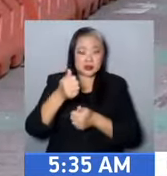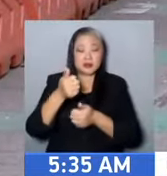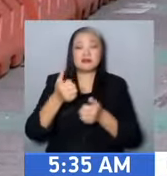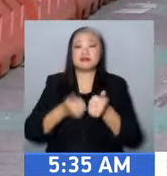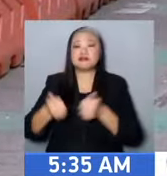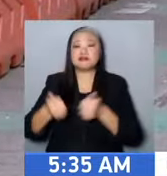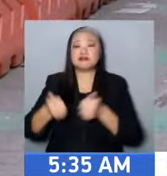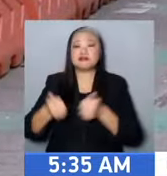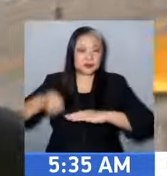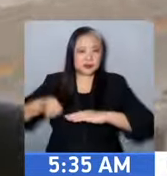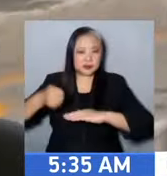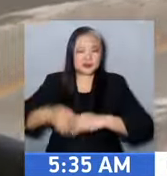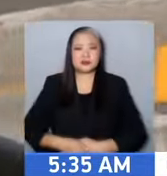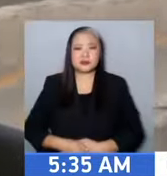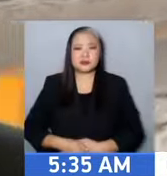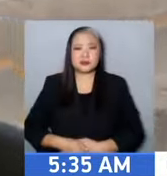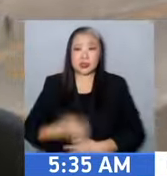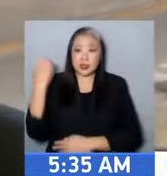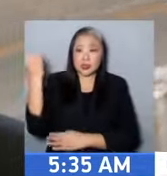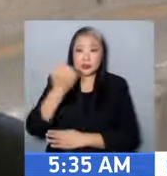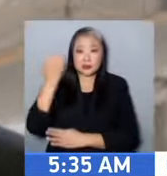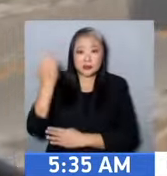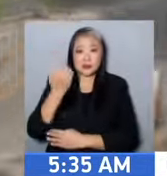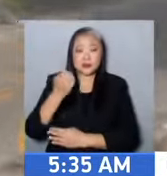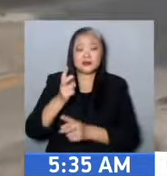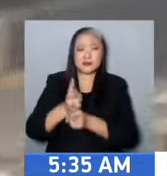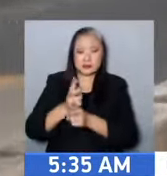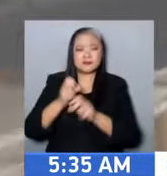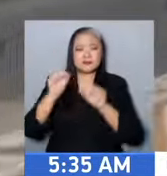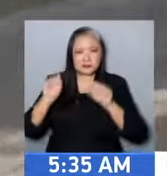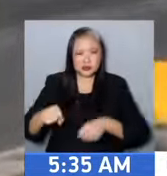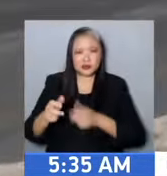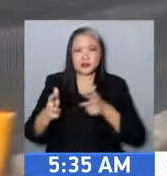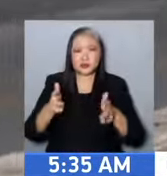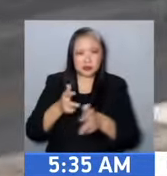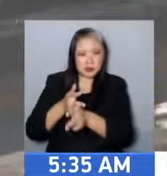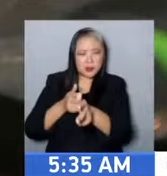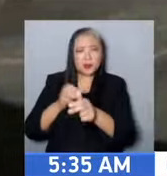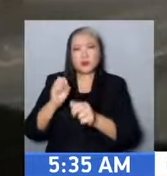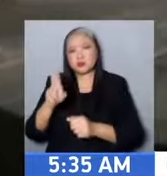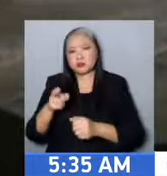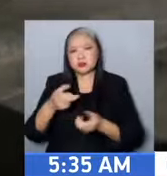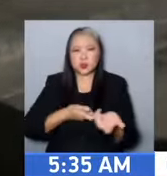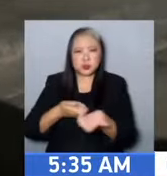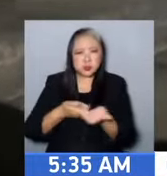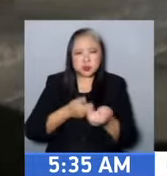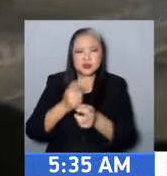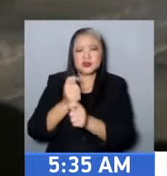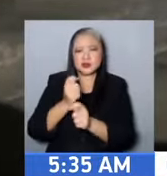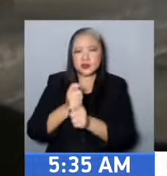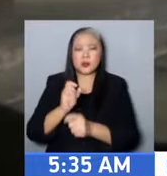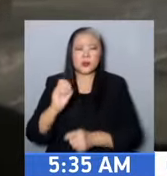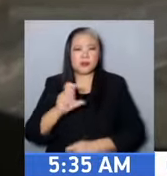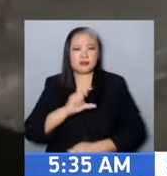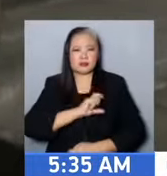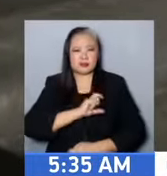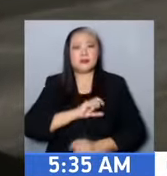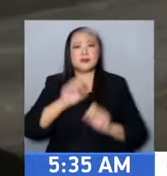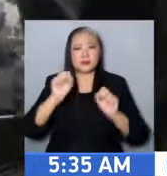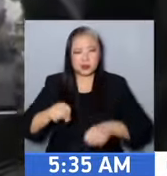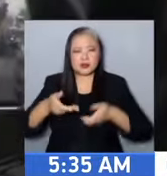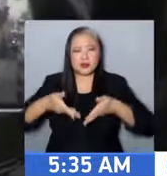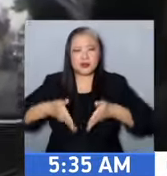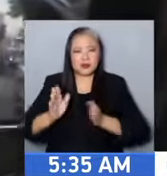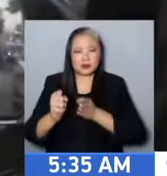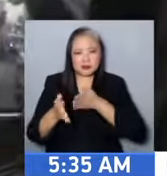responding emergency vehicles gaya ng ambulansya, truck ng bumbero at Philippine National Police. Pagmumultahin naman ang mga lalabag ng